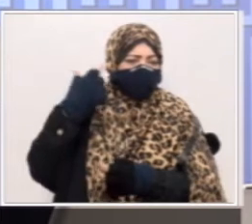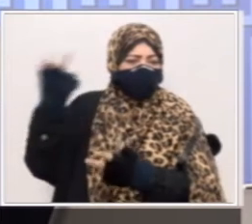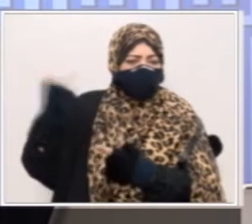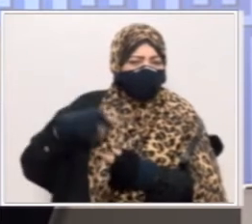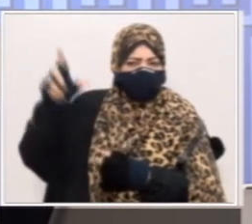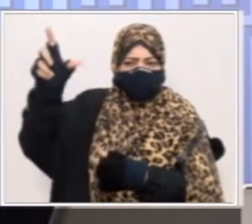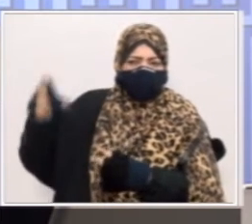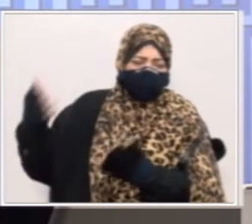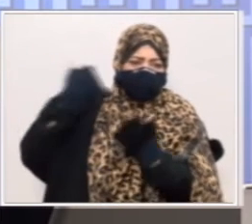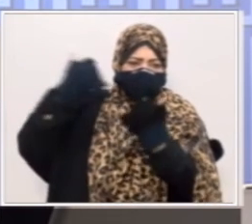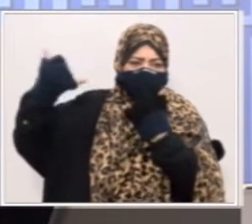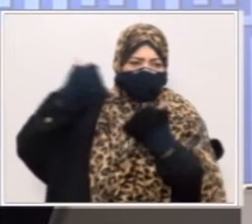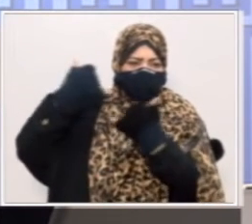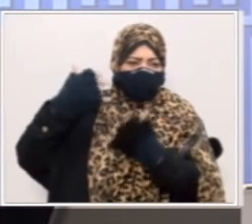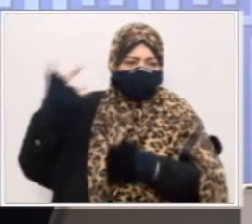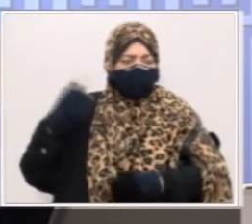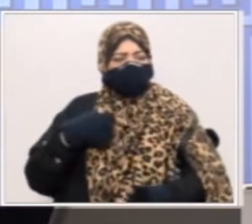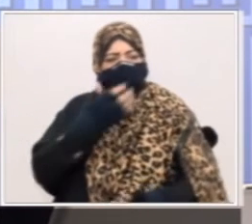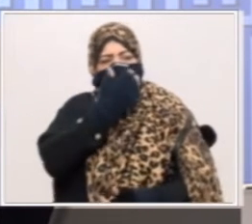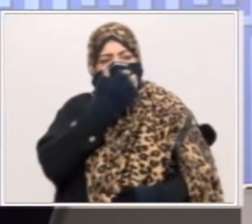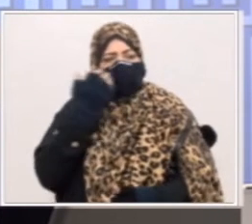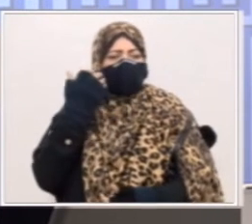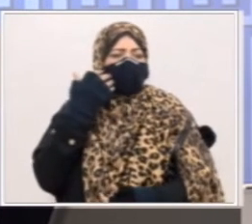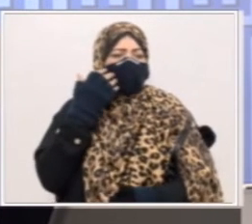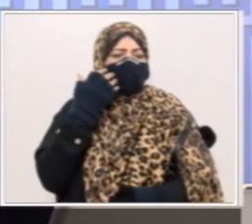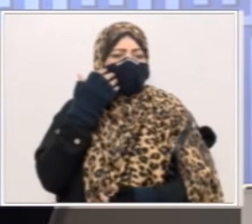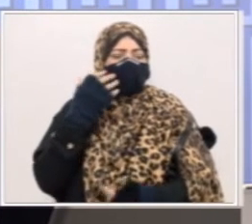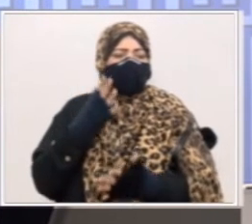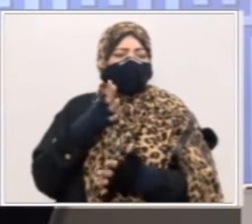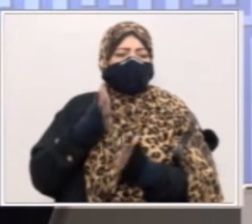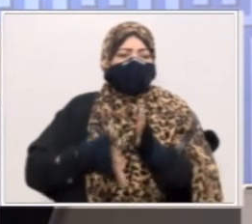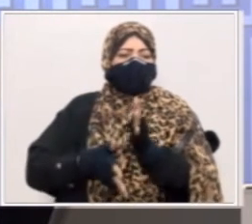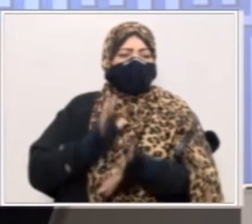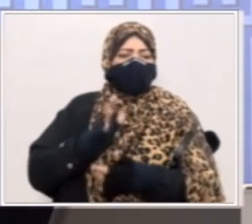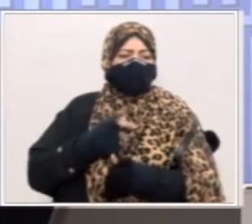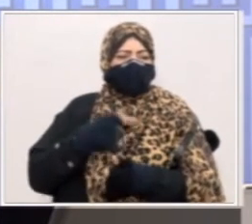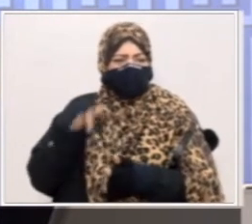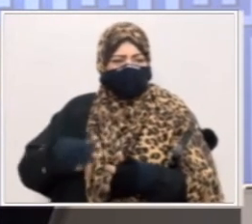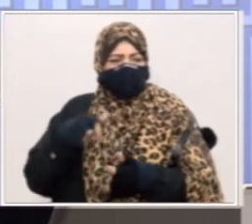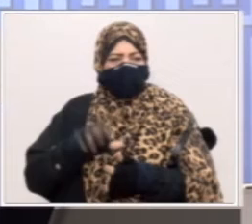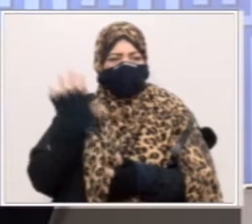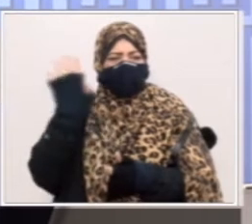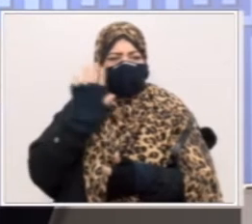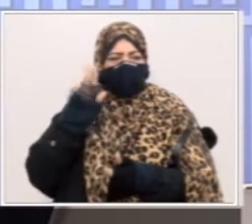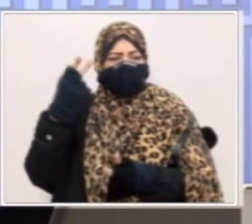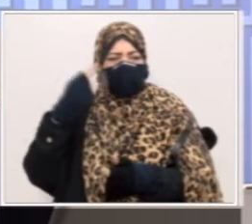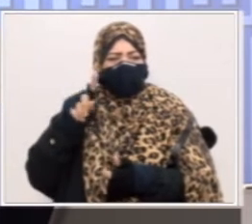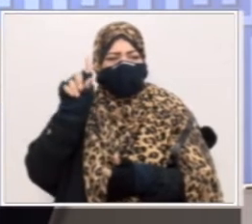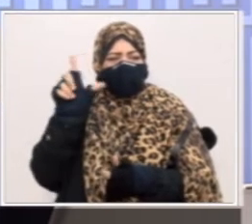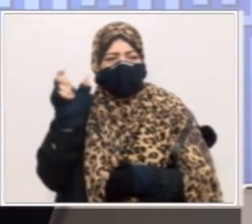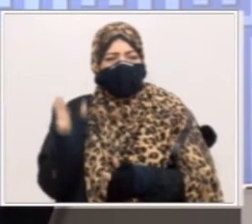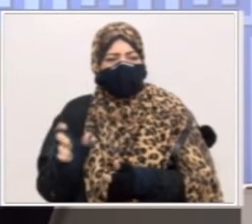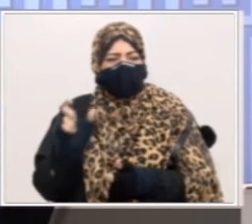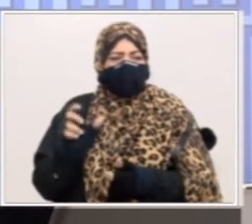بعد أن ينتصف شهر شعبان، يقول كثير من الناس يقولون لا تصوموا بعد منتصف شعبان،